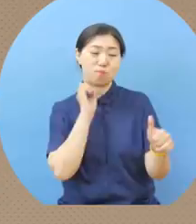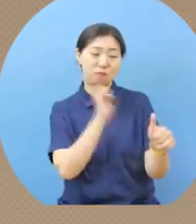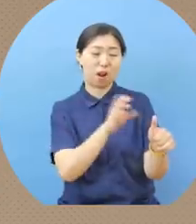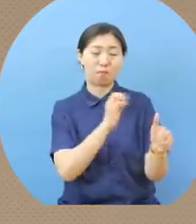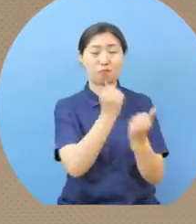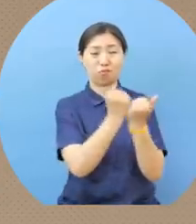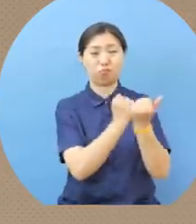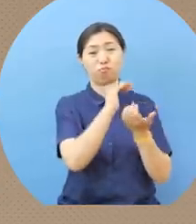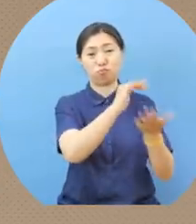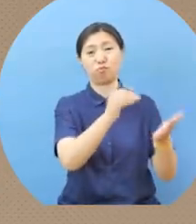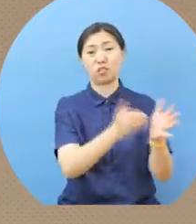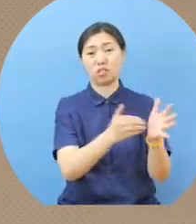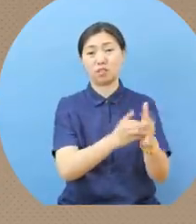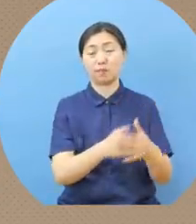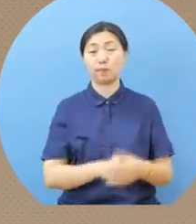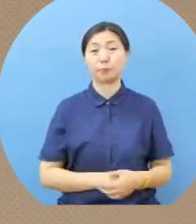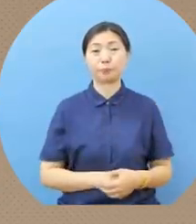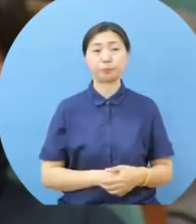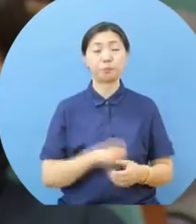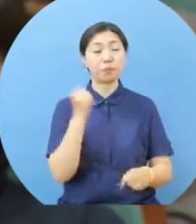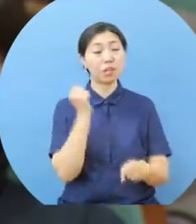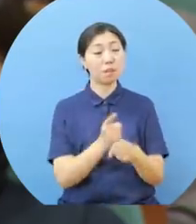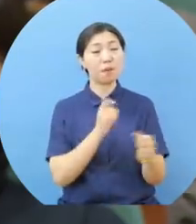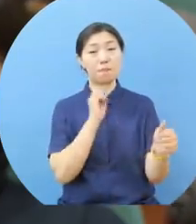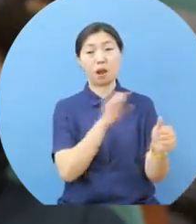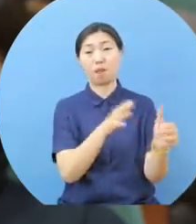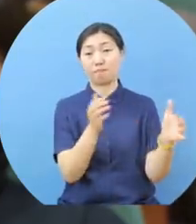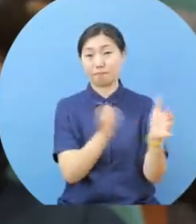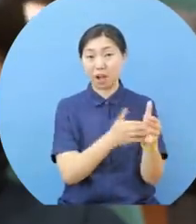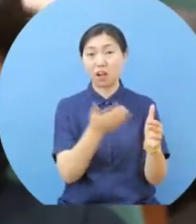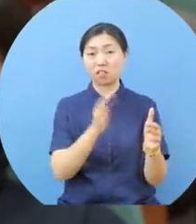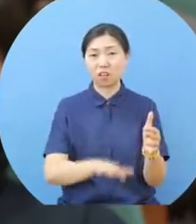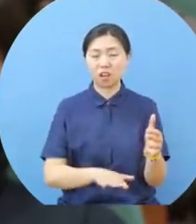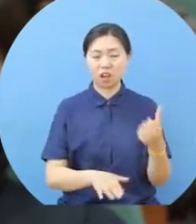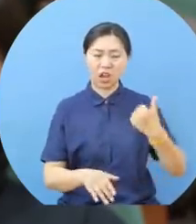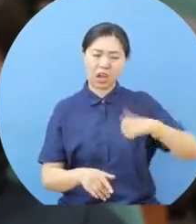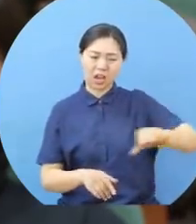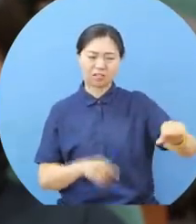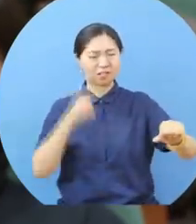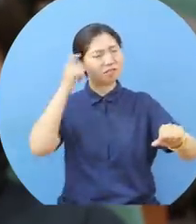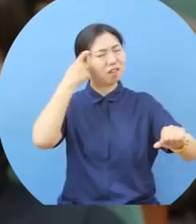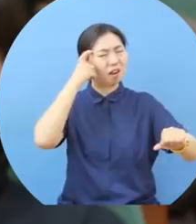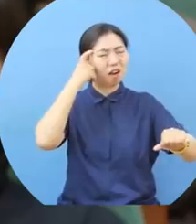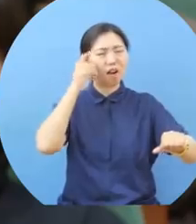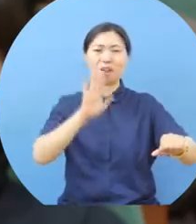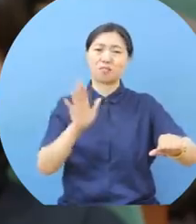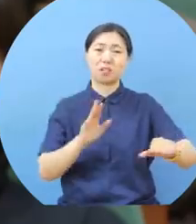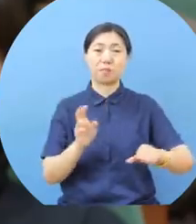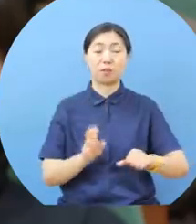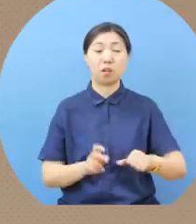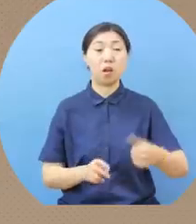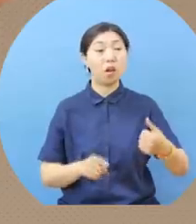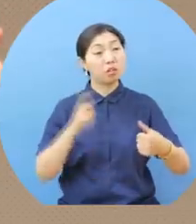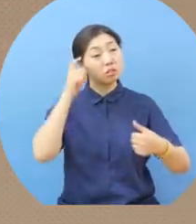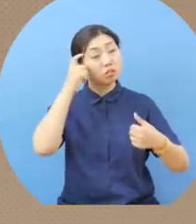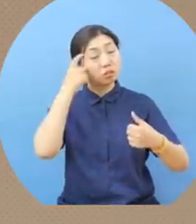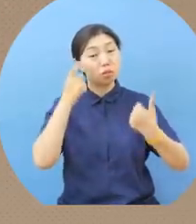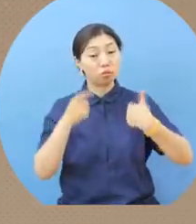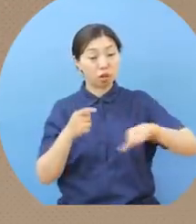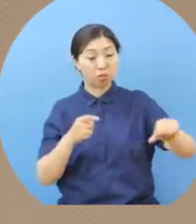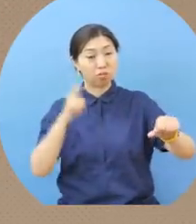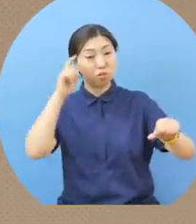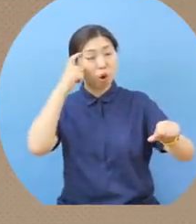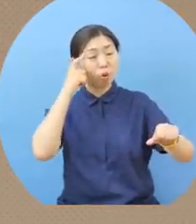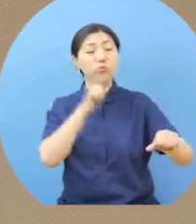해 놓은 일로 내게 4 내 아자를 그렇게 생각을 안해요 않았는지